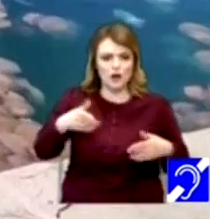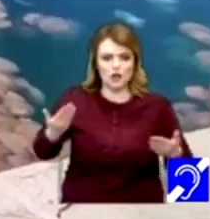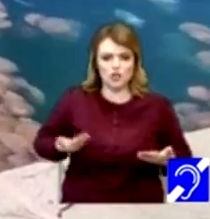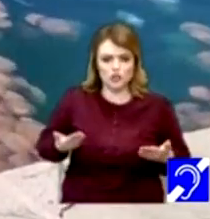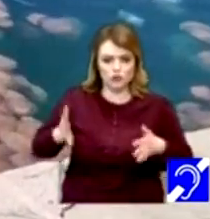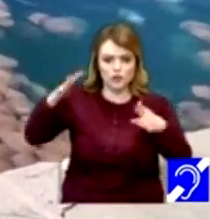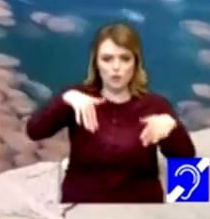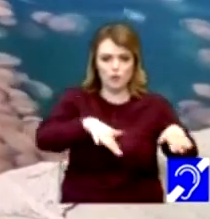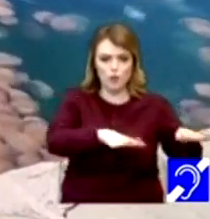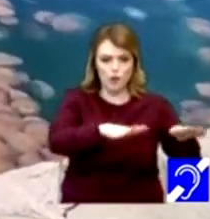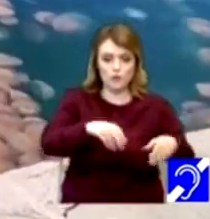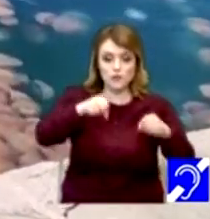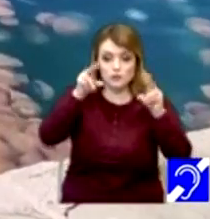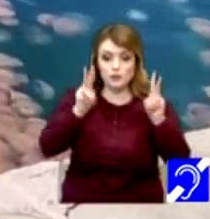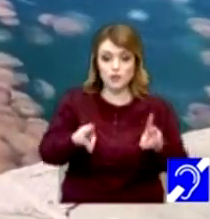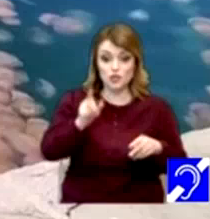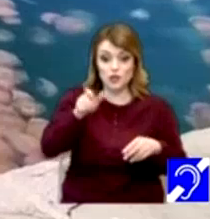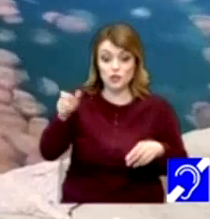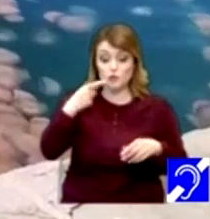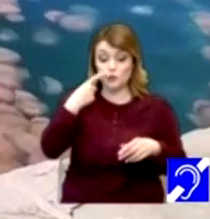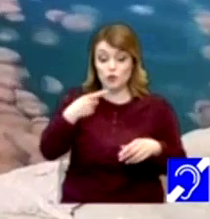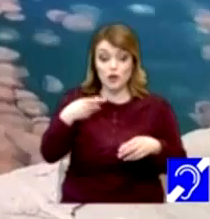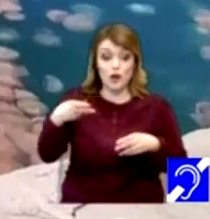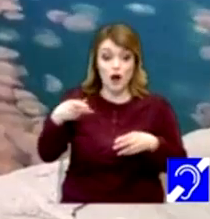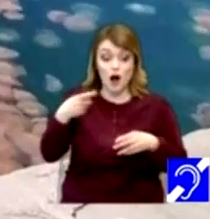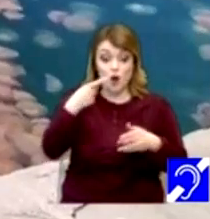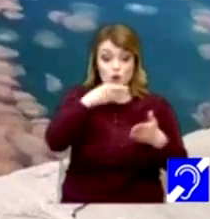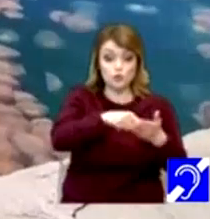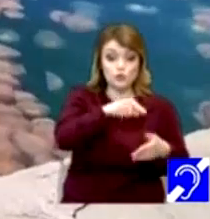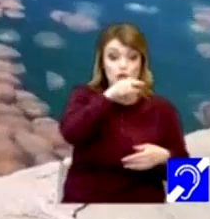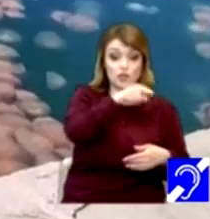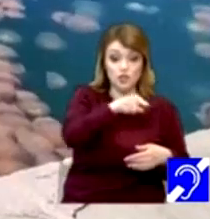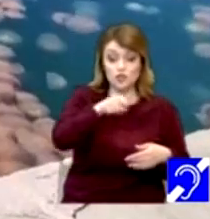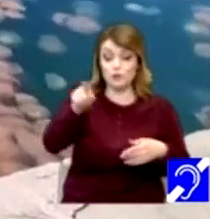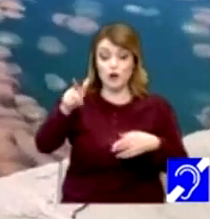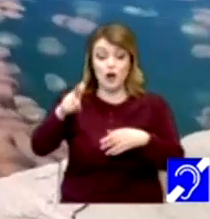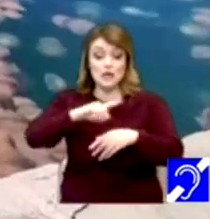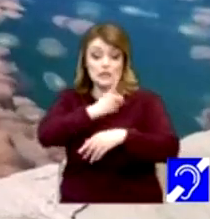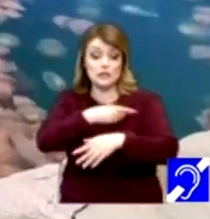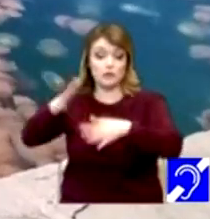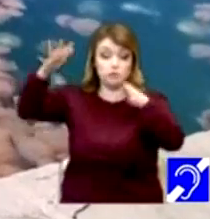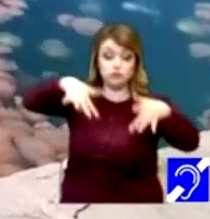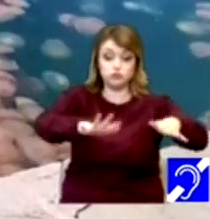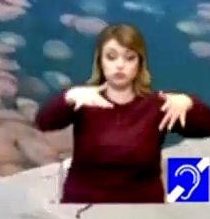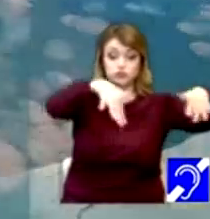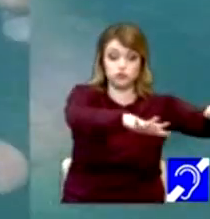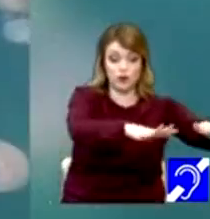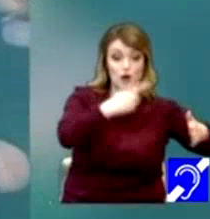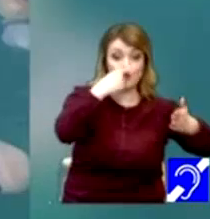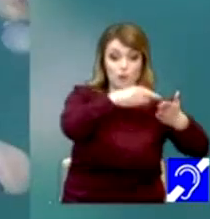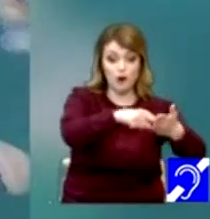apele Mediteranei. Experții spun că ele au ajuns în cealaltă parte a peninsulei aduse de curenții marini. Aceste